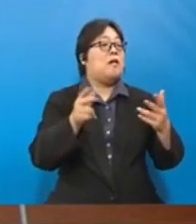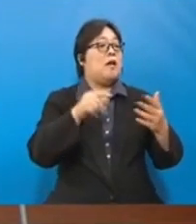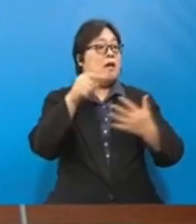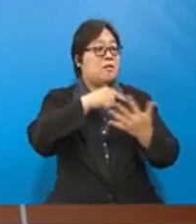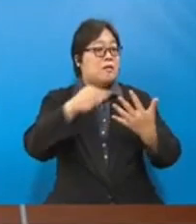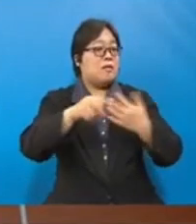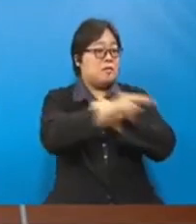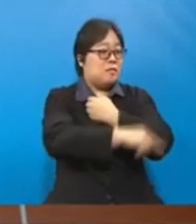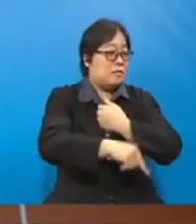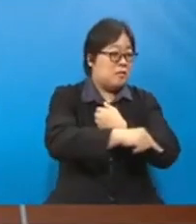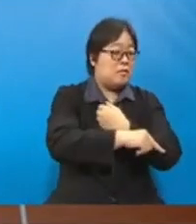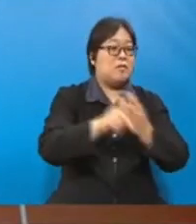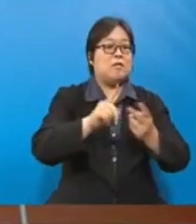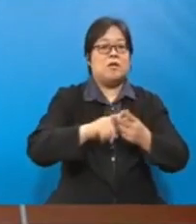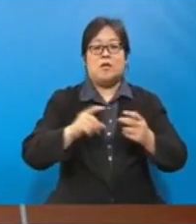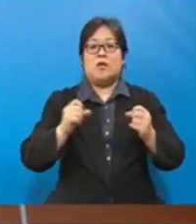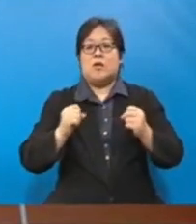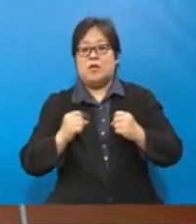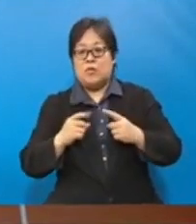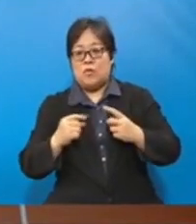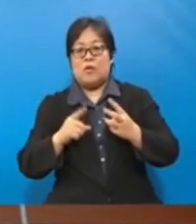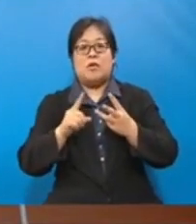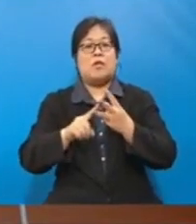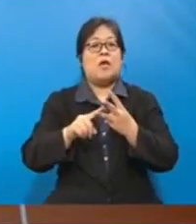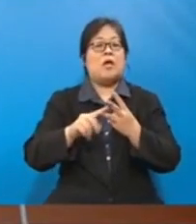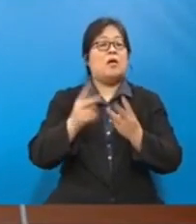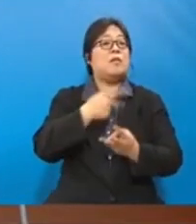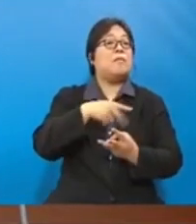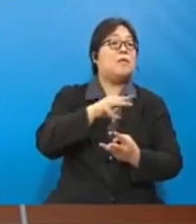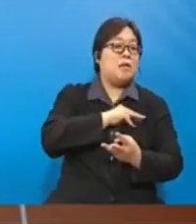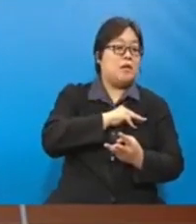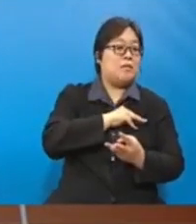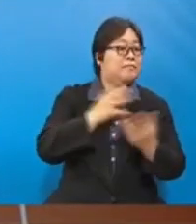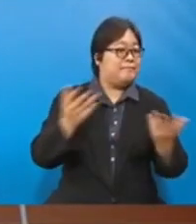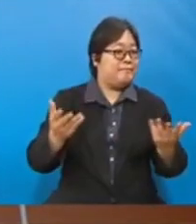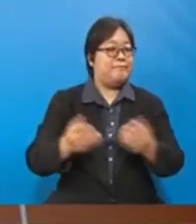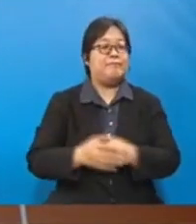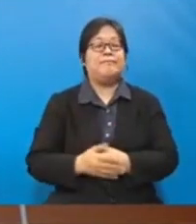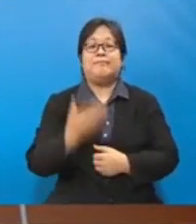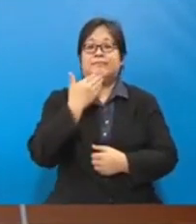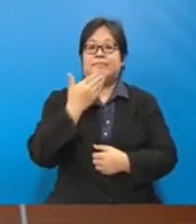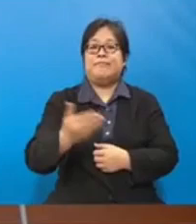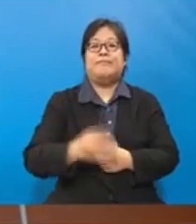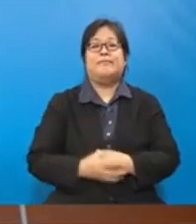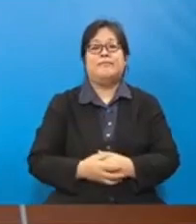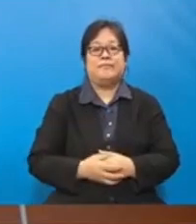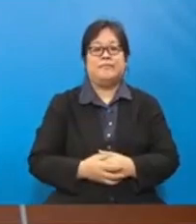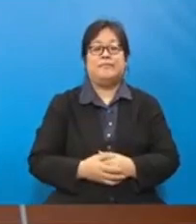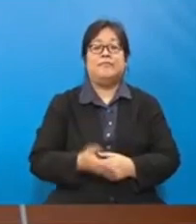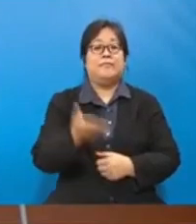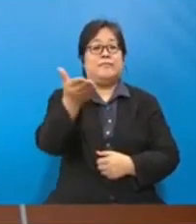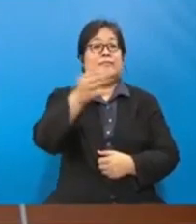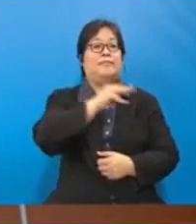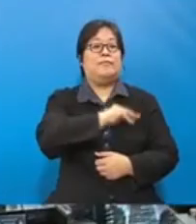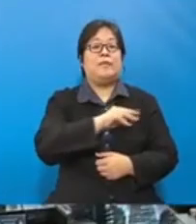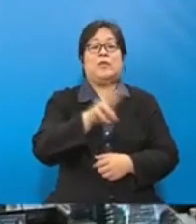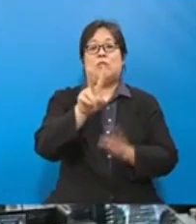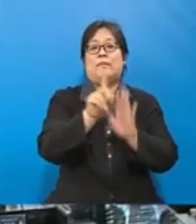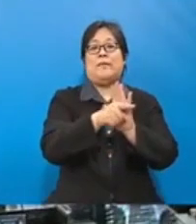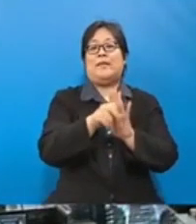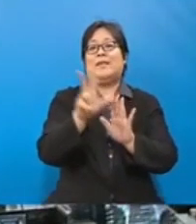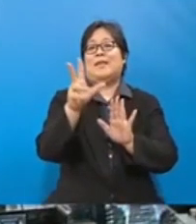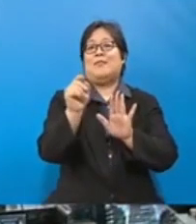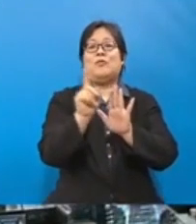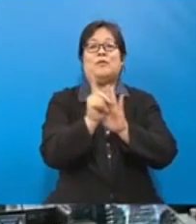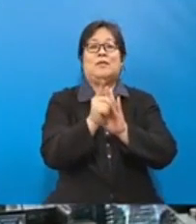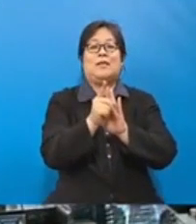dan juga Kementerian tenaga dan Sumbawa asli telah dilaksanakan Makasih elemen C2 menu